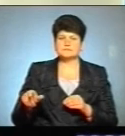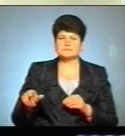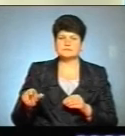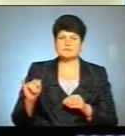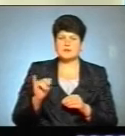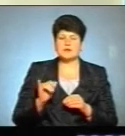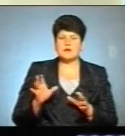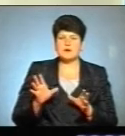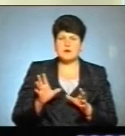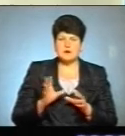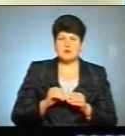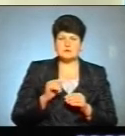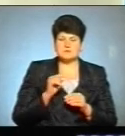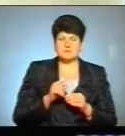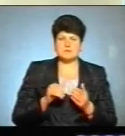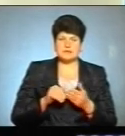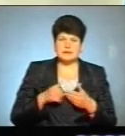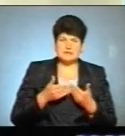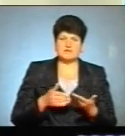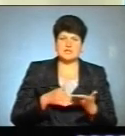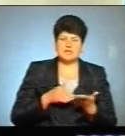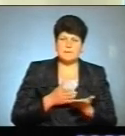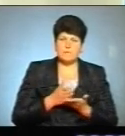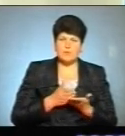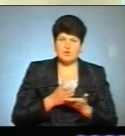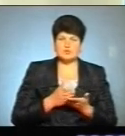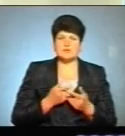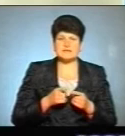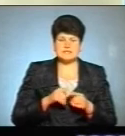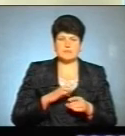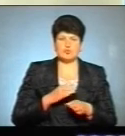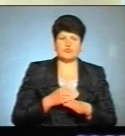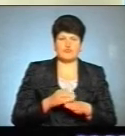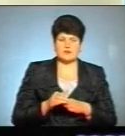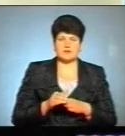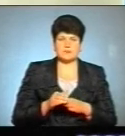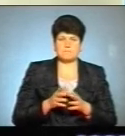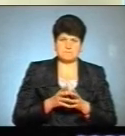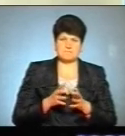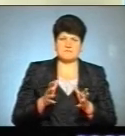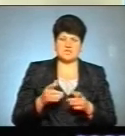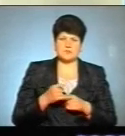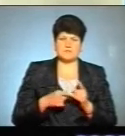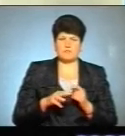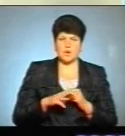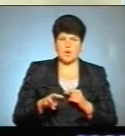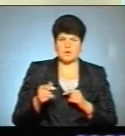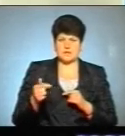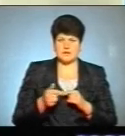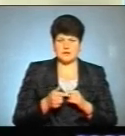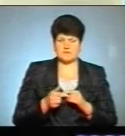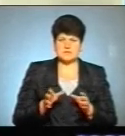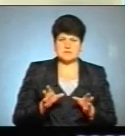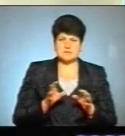і разом надавати їм послуги. І під це обласною радою було виділено більше півмільйона гривень